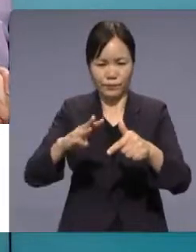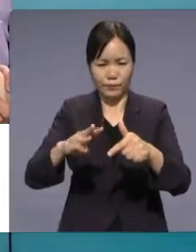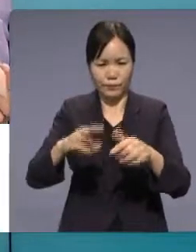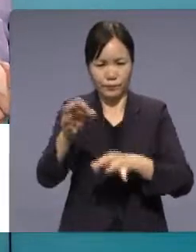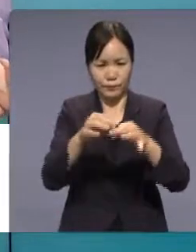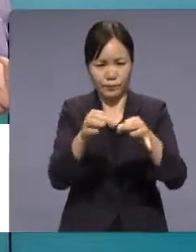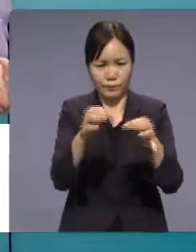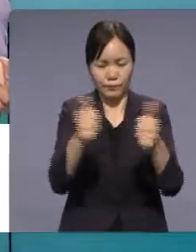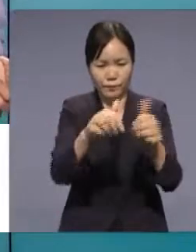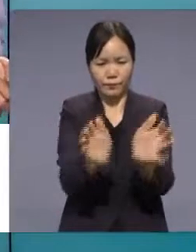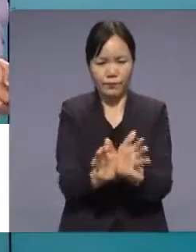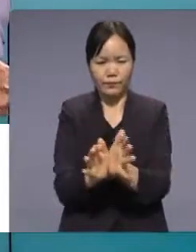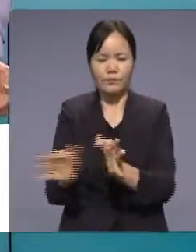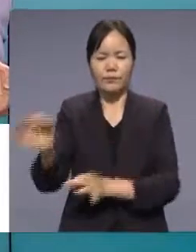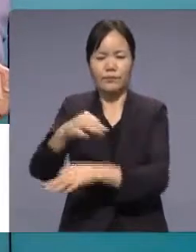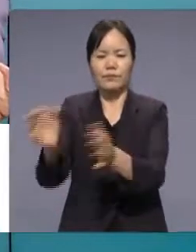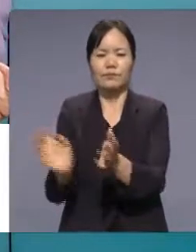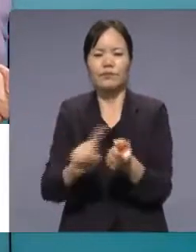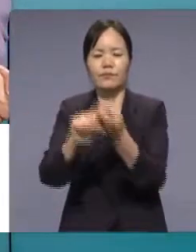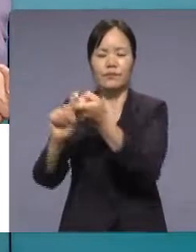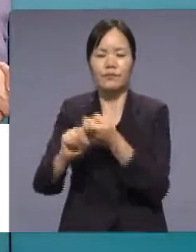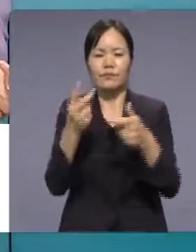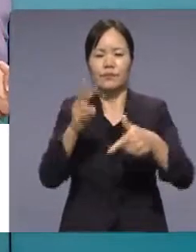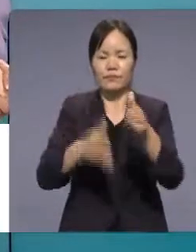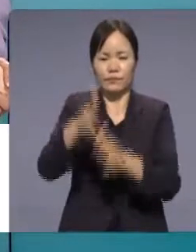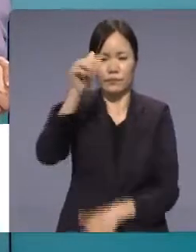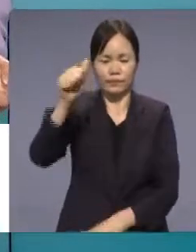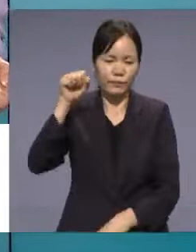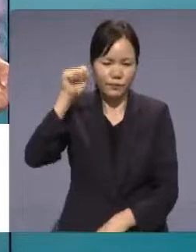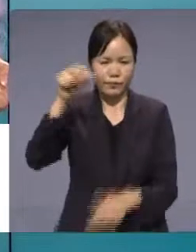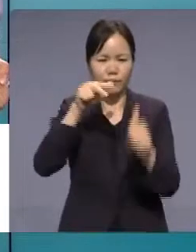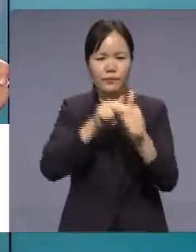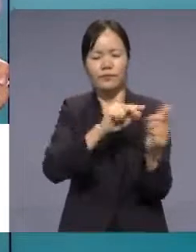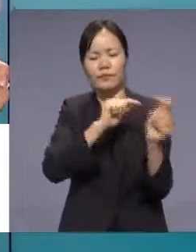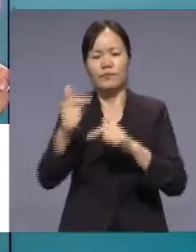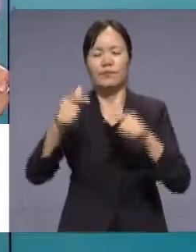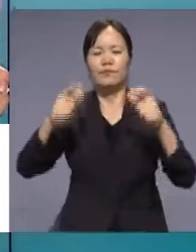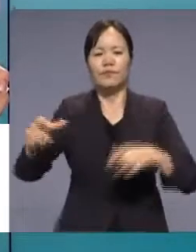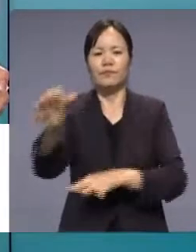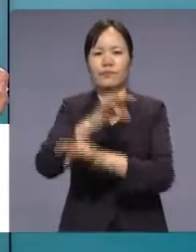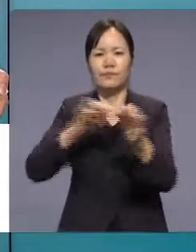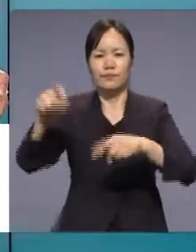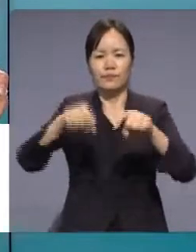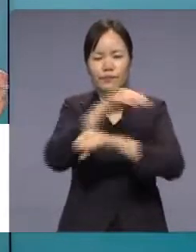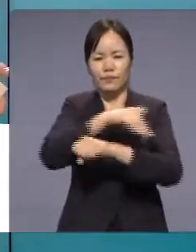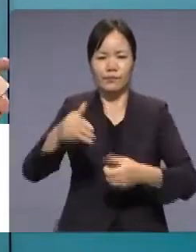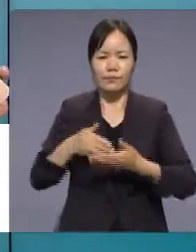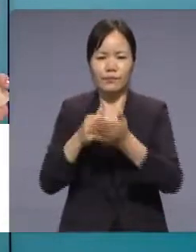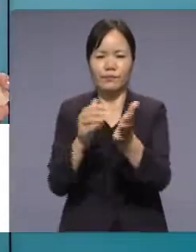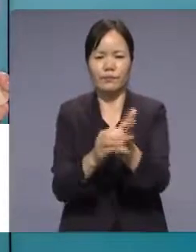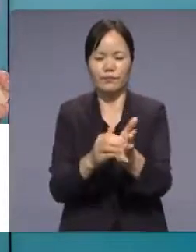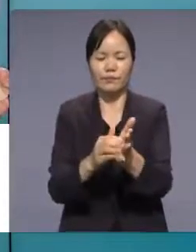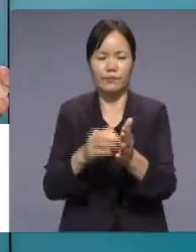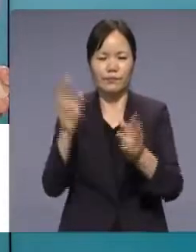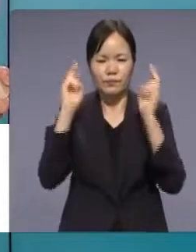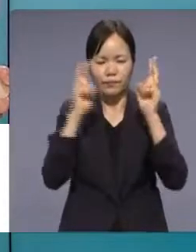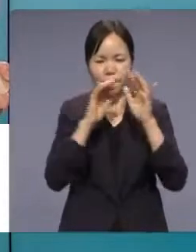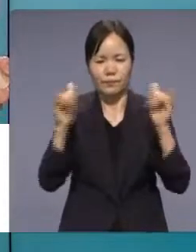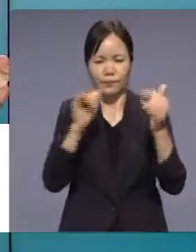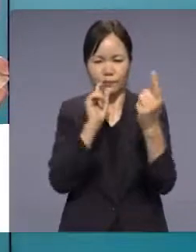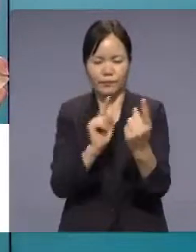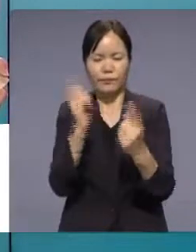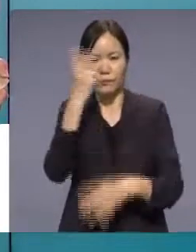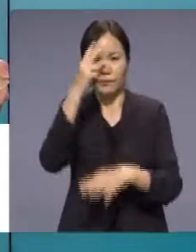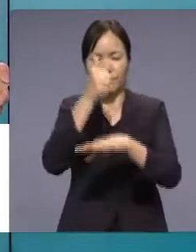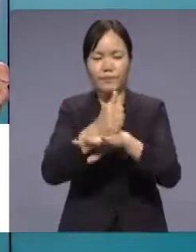인천상공회의소와 인천경실련이 인천시장에 출마한 후보들에게 지역경제 정책을 제안했는데요. 기업인들을 대상으로 한